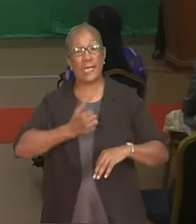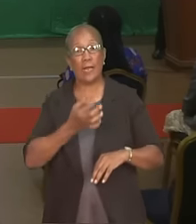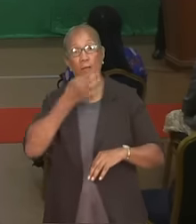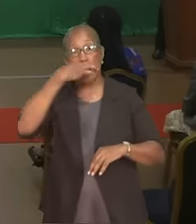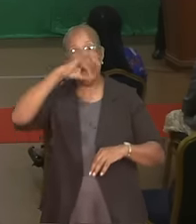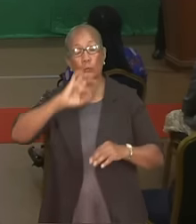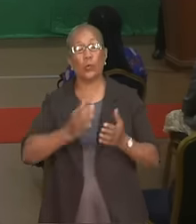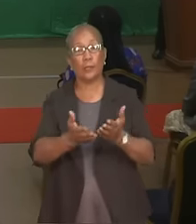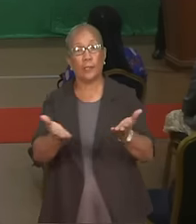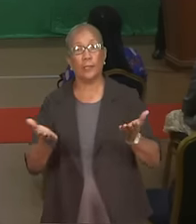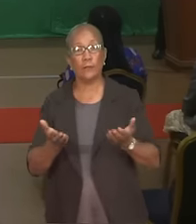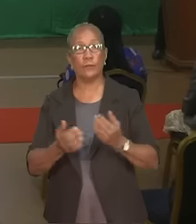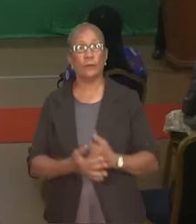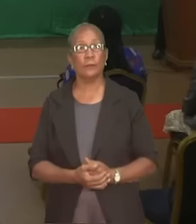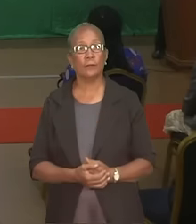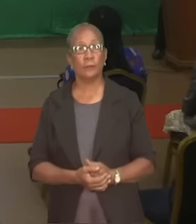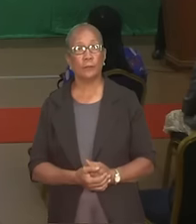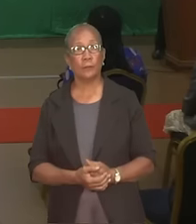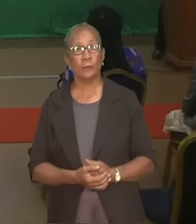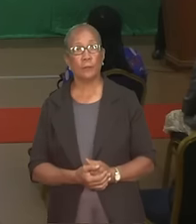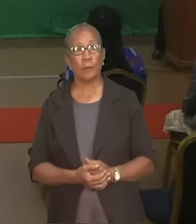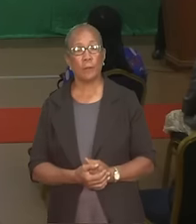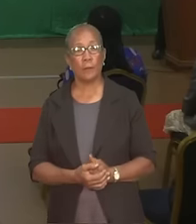Minister? Ja.